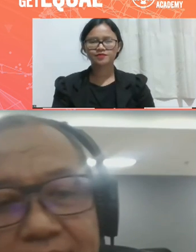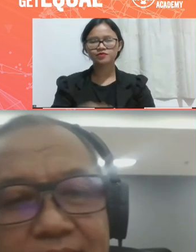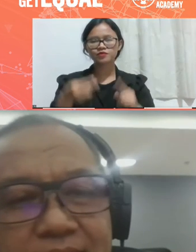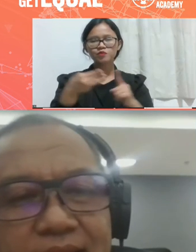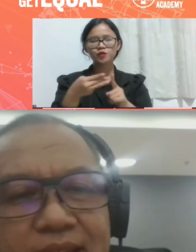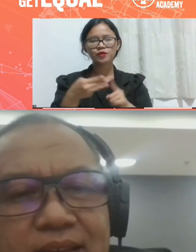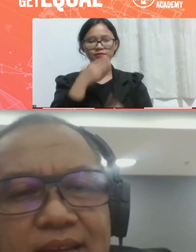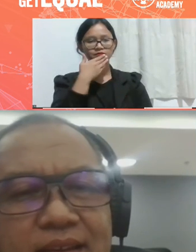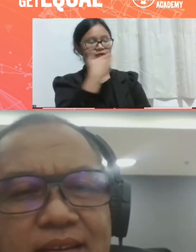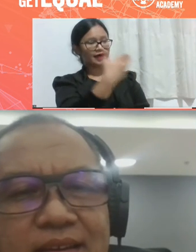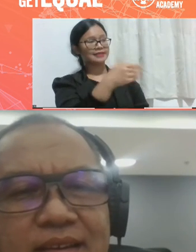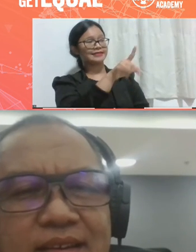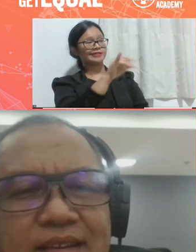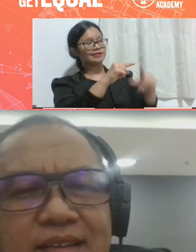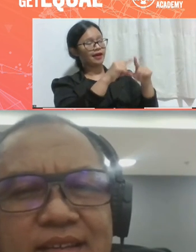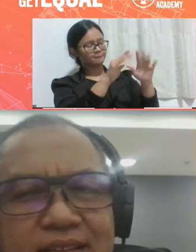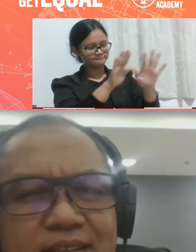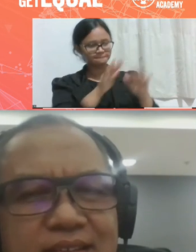Nadia.